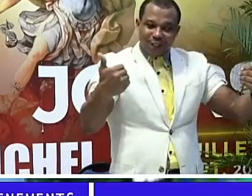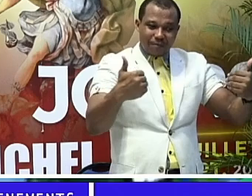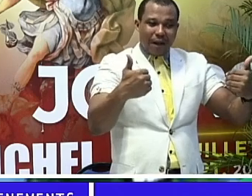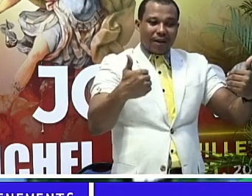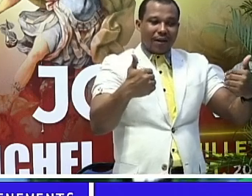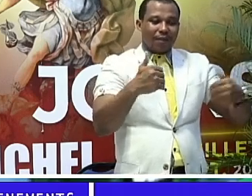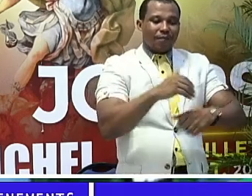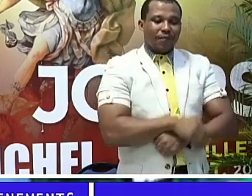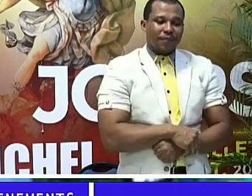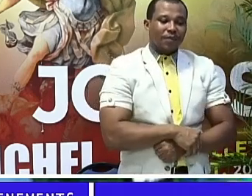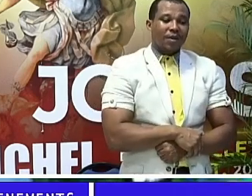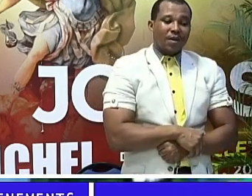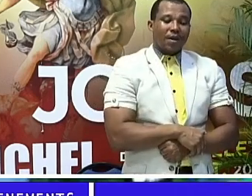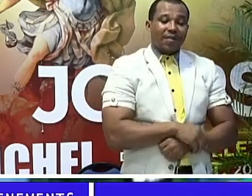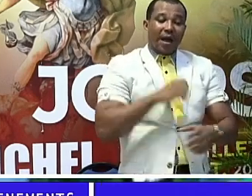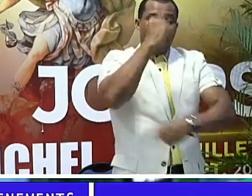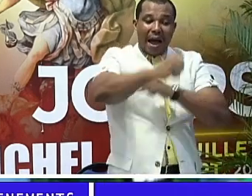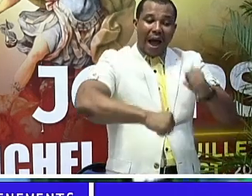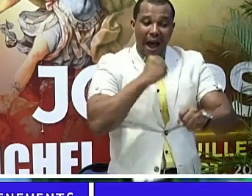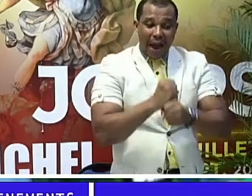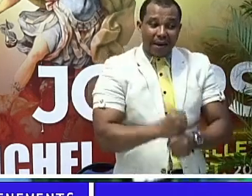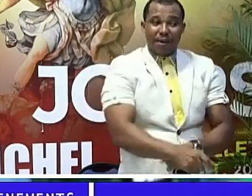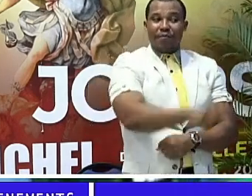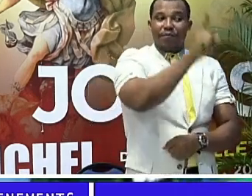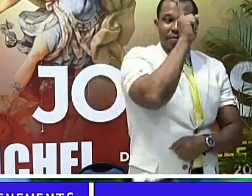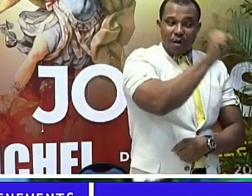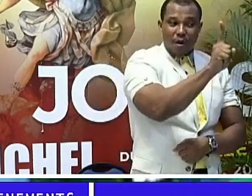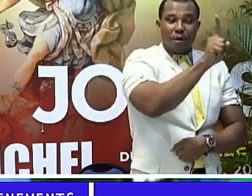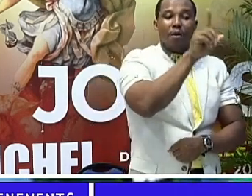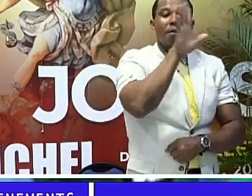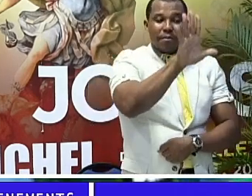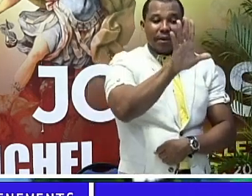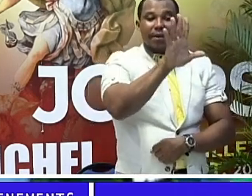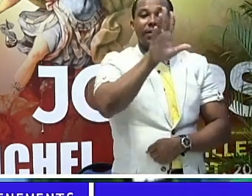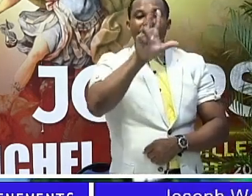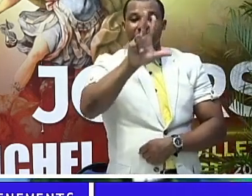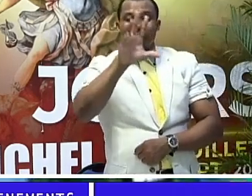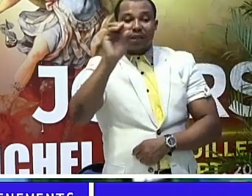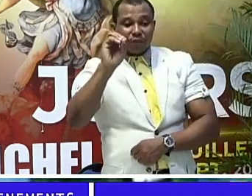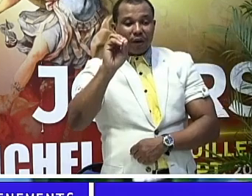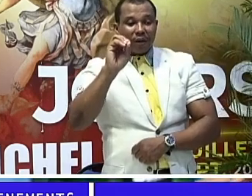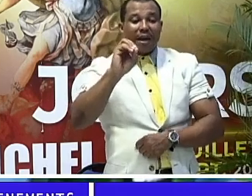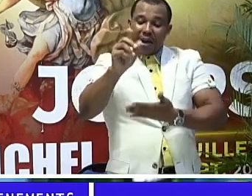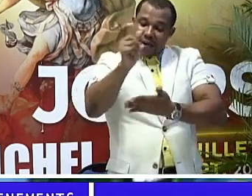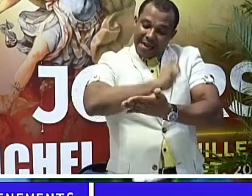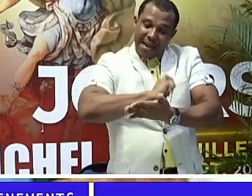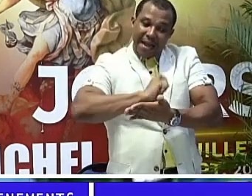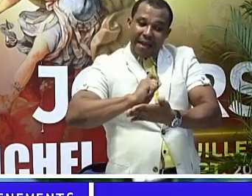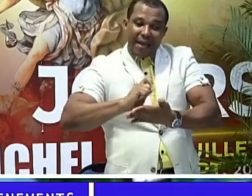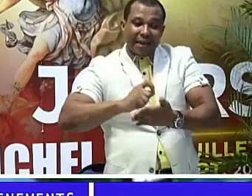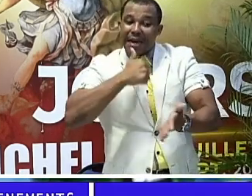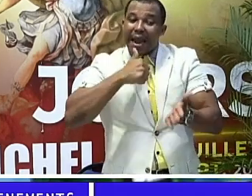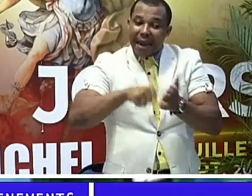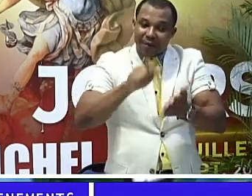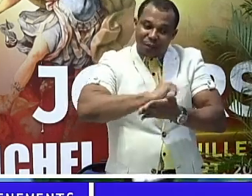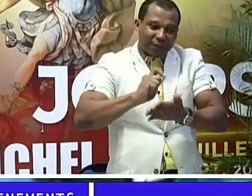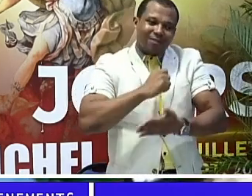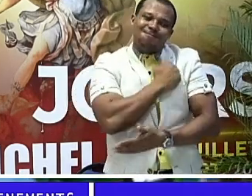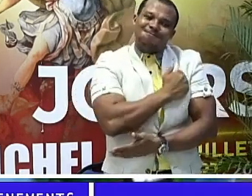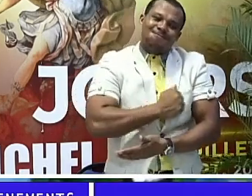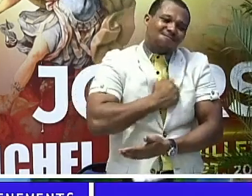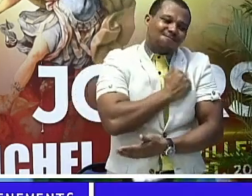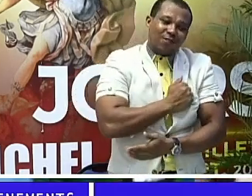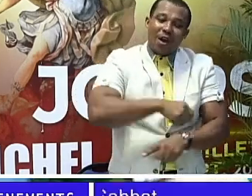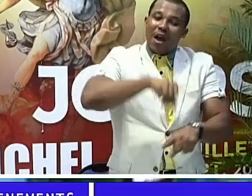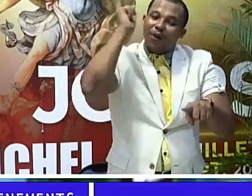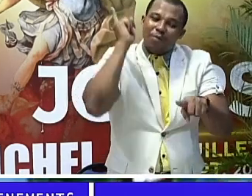en 1530, il écrit roi Henri VIII pour le dire, désolé, il n'est pas